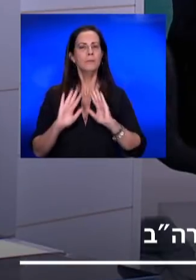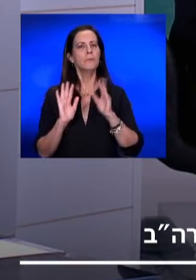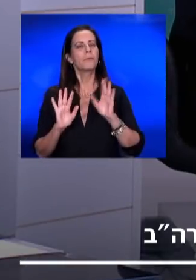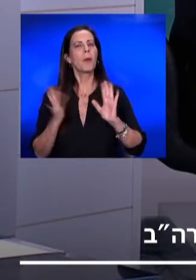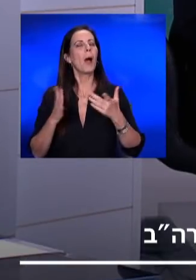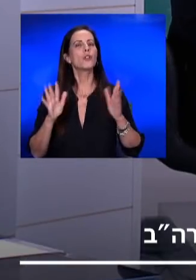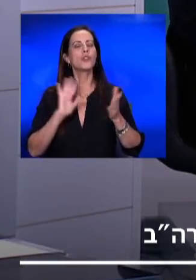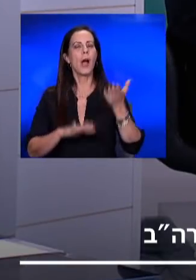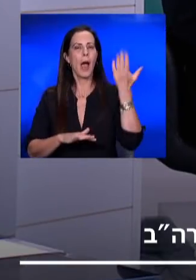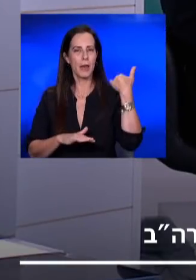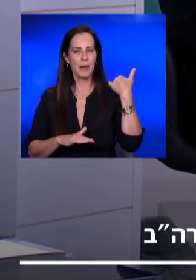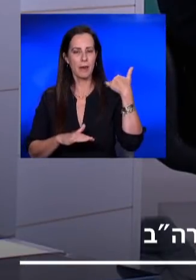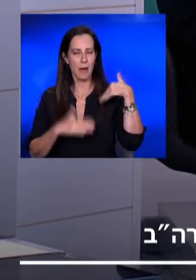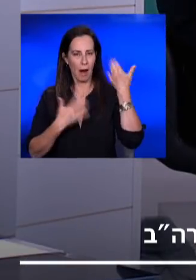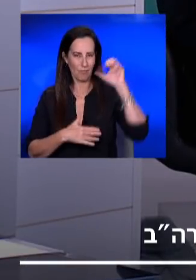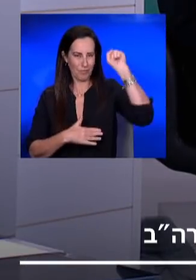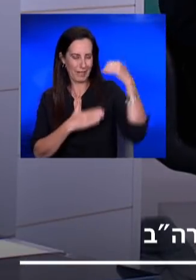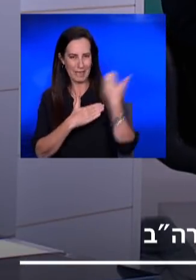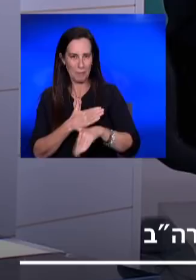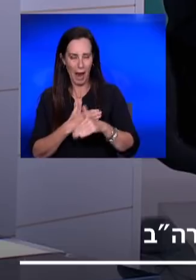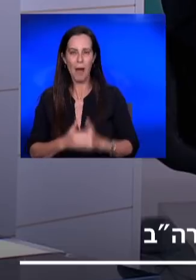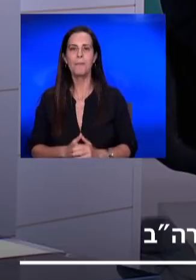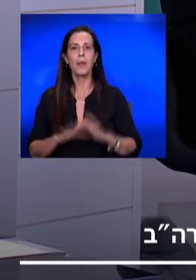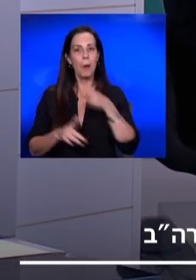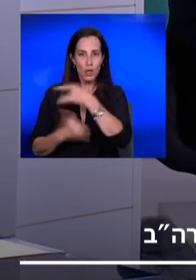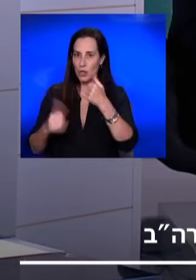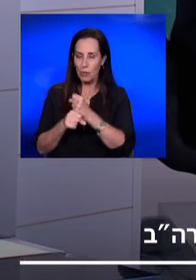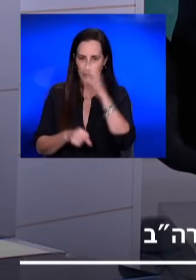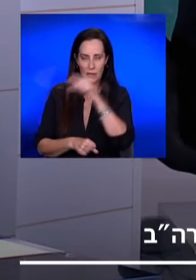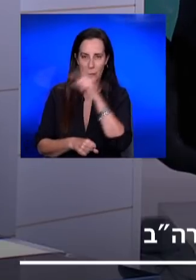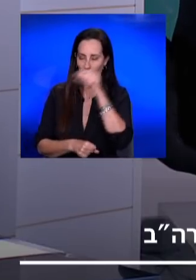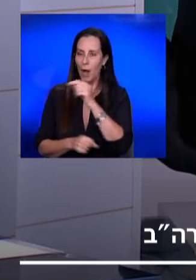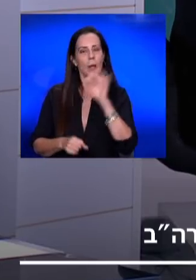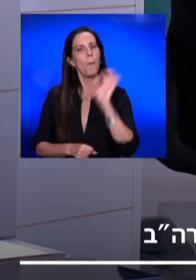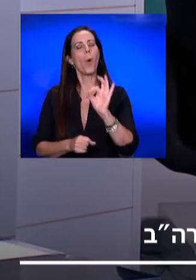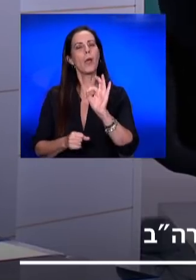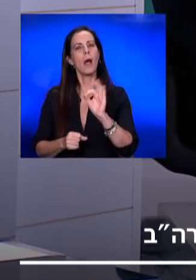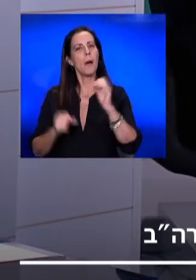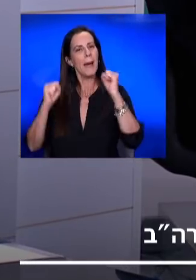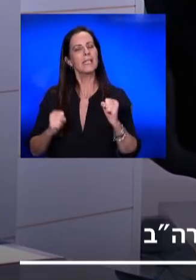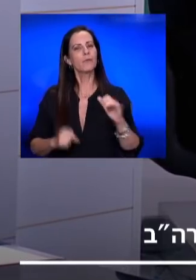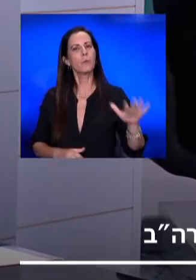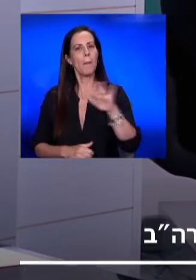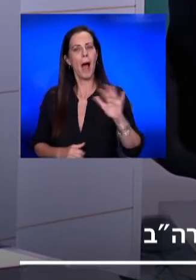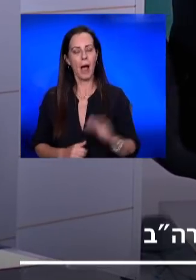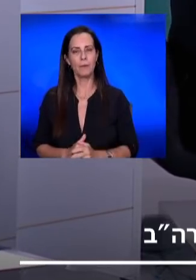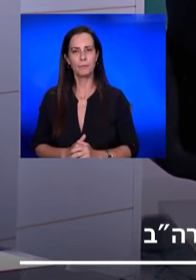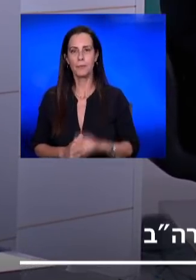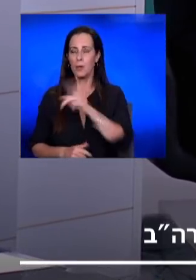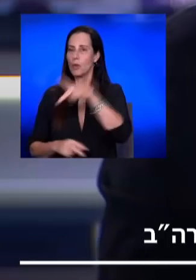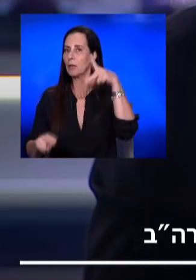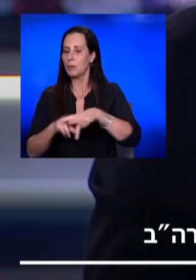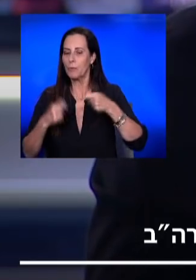שהיה אחרי נפילת ברית המועצות, אחרי תום המלחמה הקרה, ומה שאתה עושה, שאתה מערער את הסדר והיציבות במערב, בהתערבות